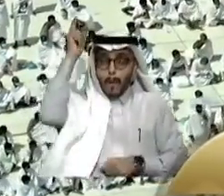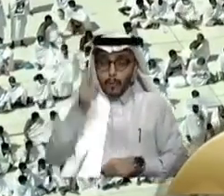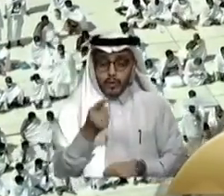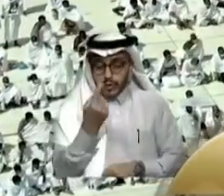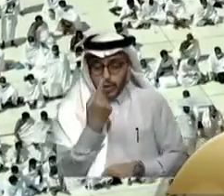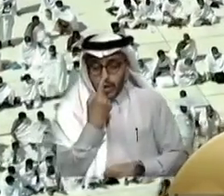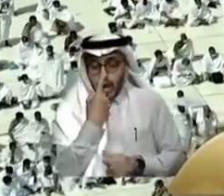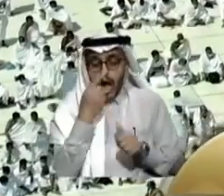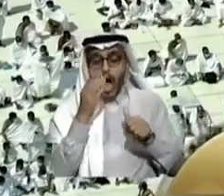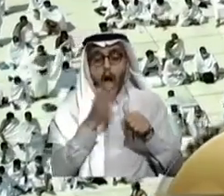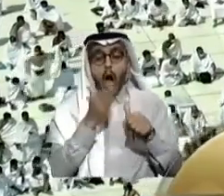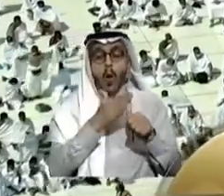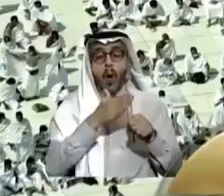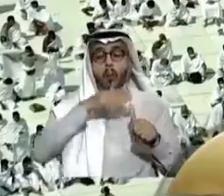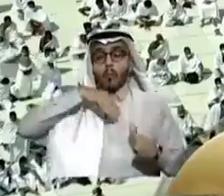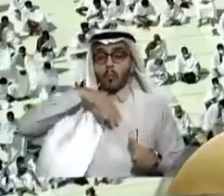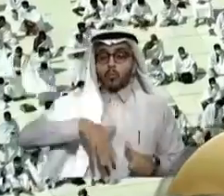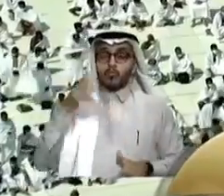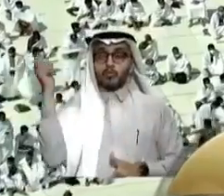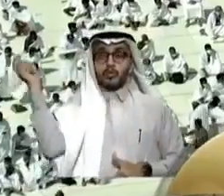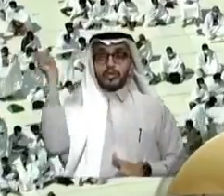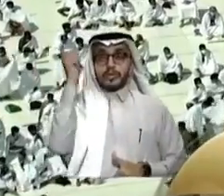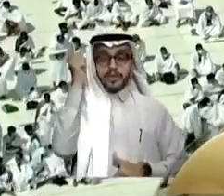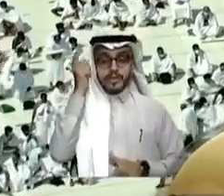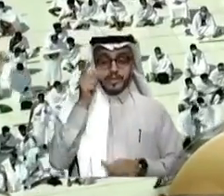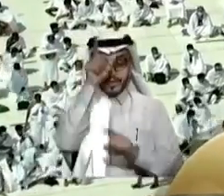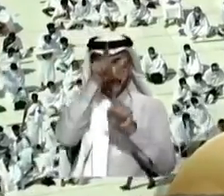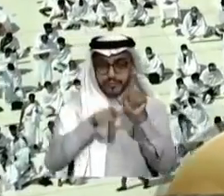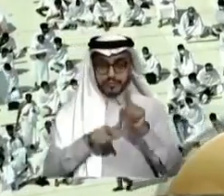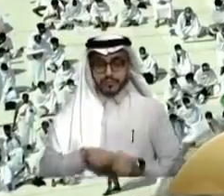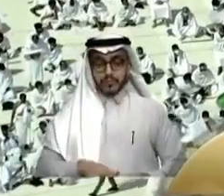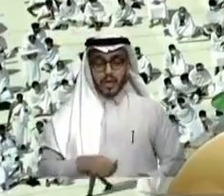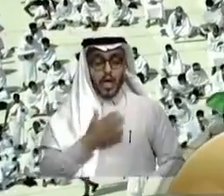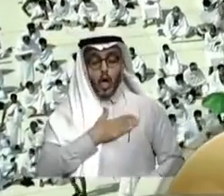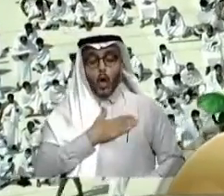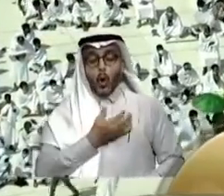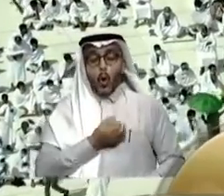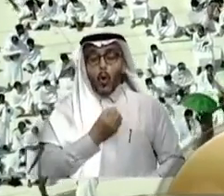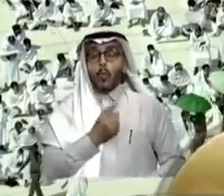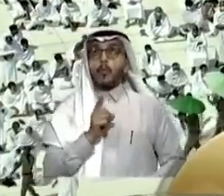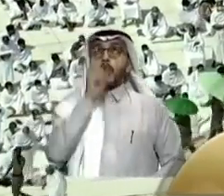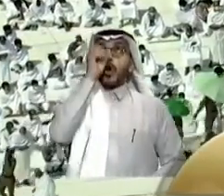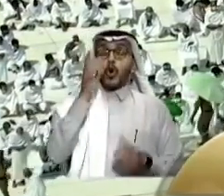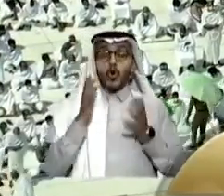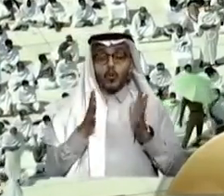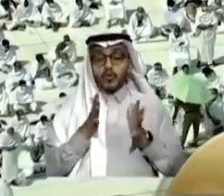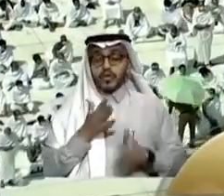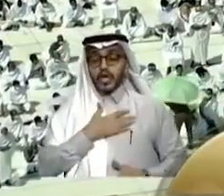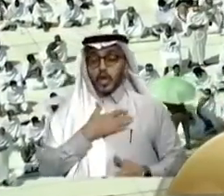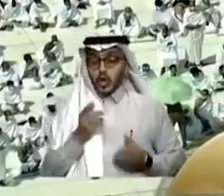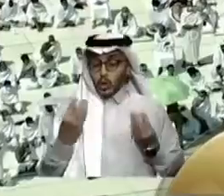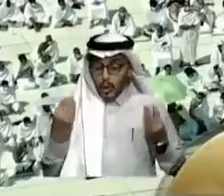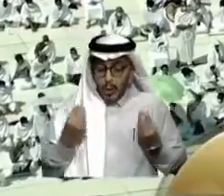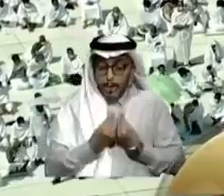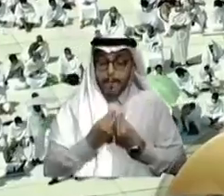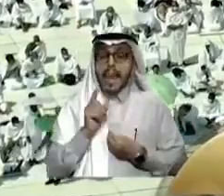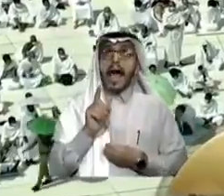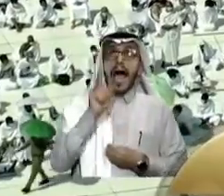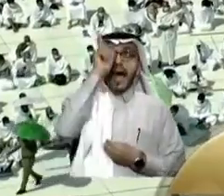أمرت وأنا أول المسلمين. تهفو له القلوب، وتسكن إليه